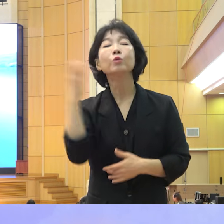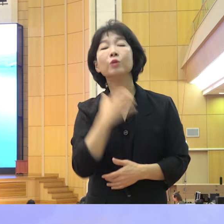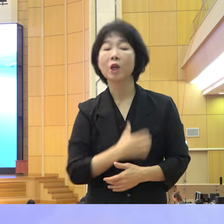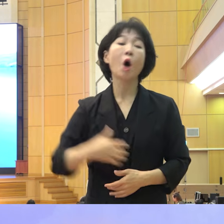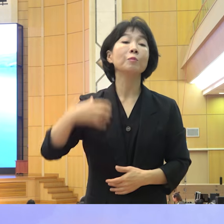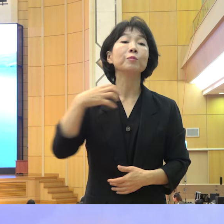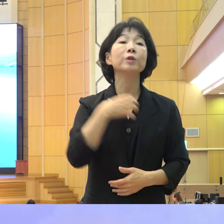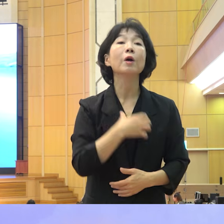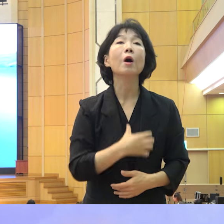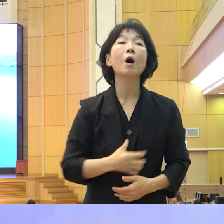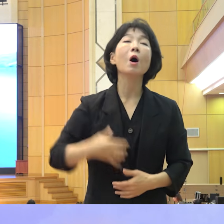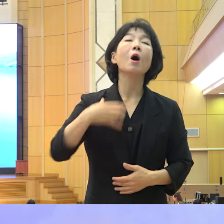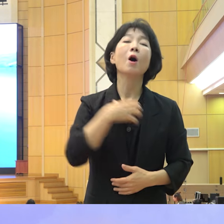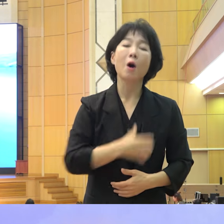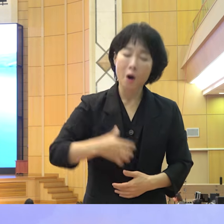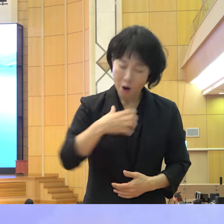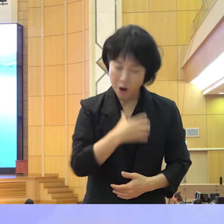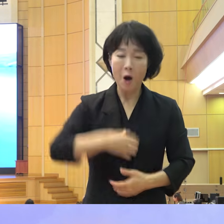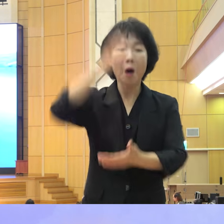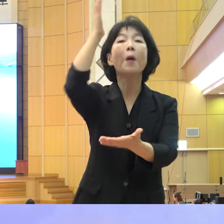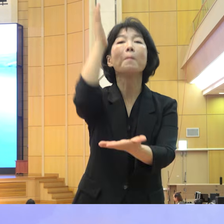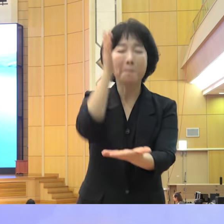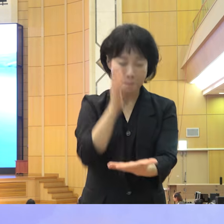아무 염려